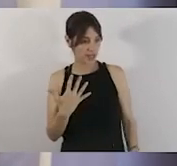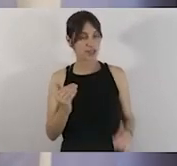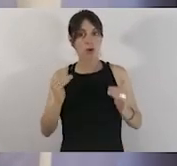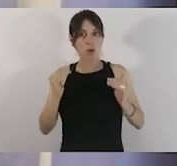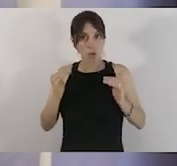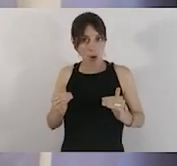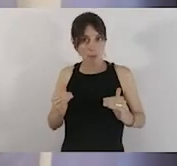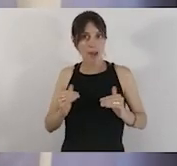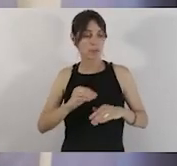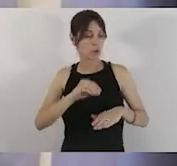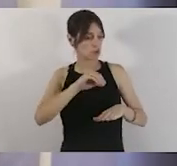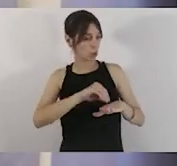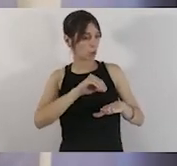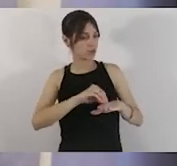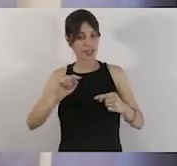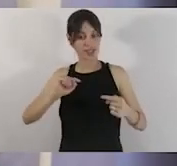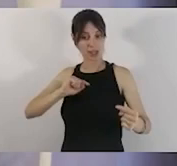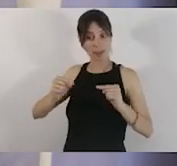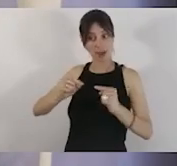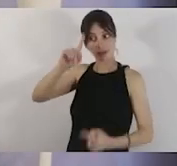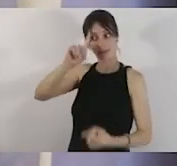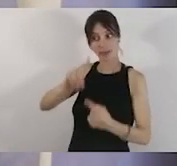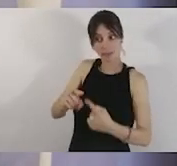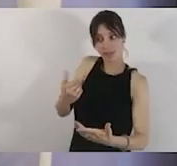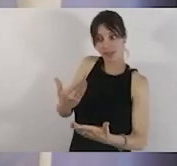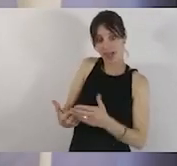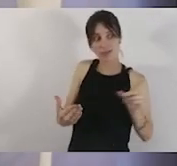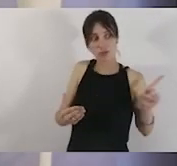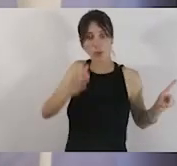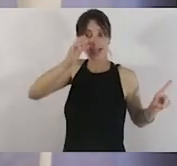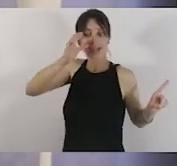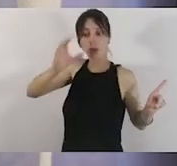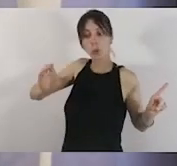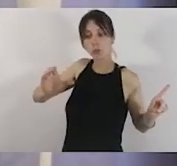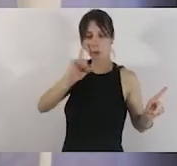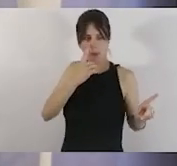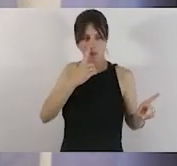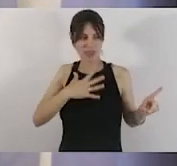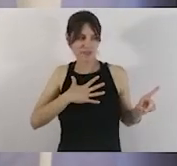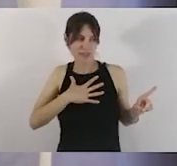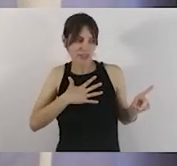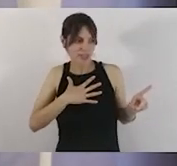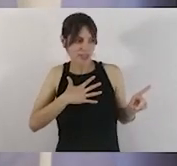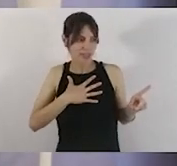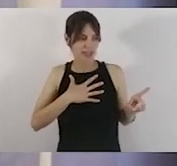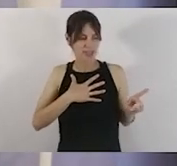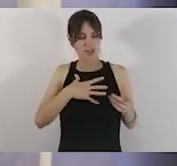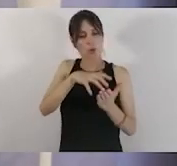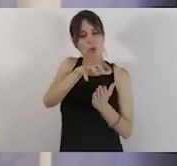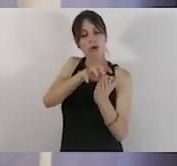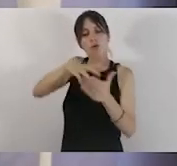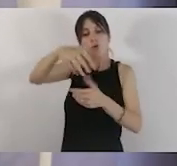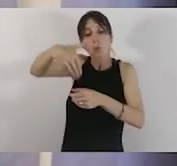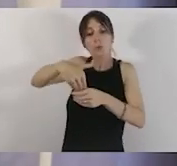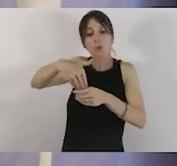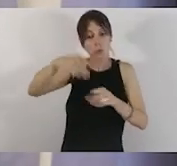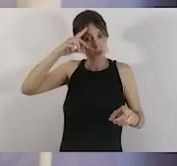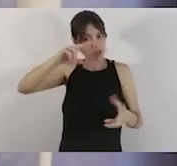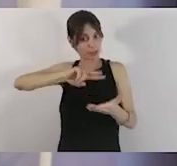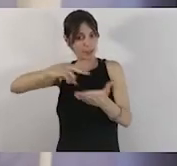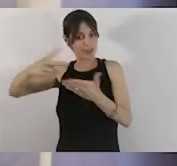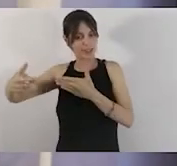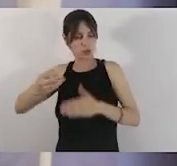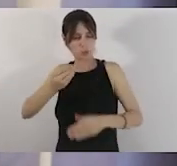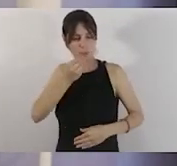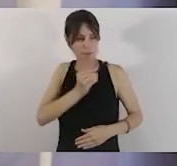à suivre les débats là-dessus, parce que je pense qu'il y a une mauvaise interprétation du but de cette délibération. Et donc, avis favorable